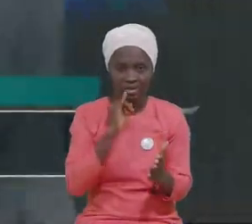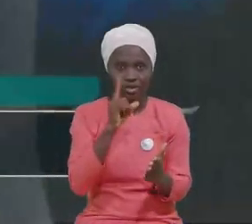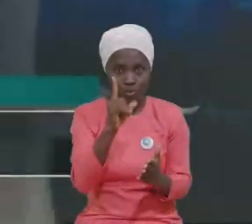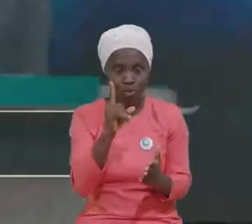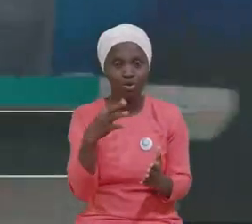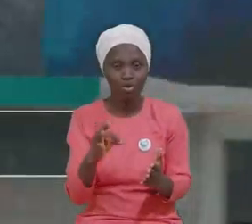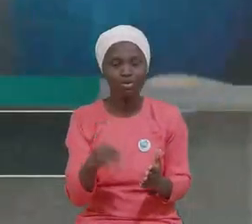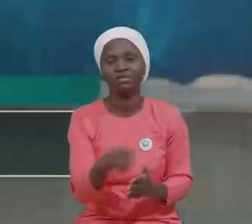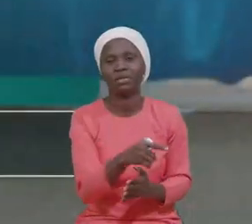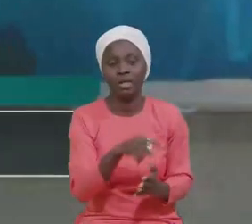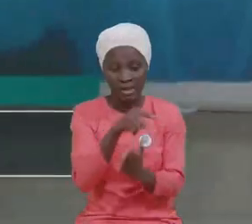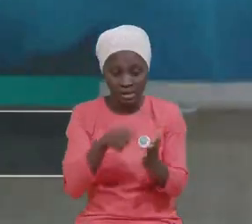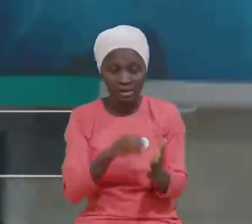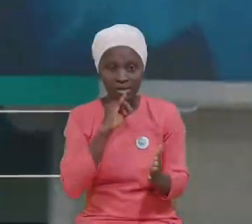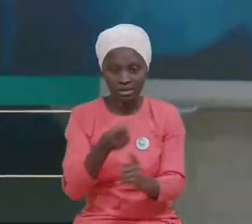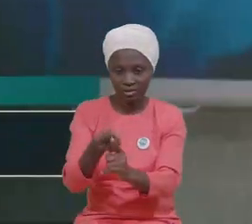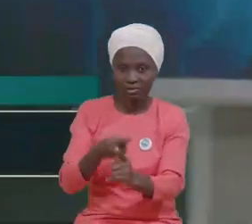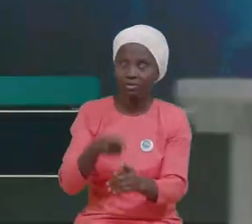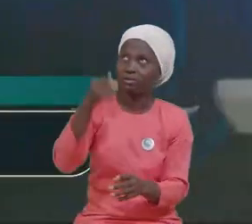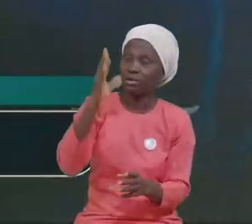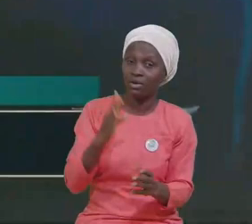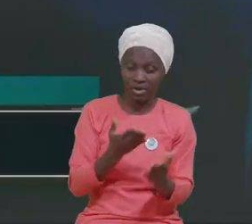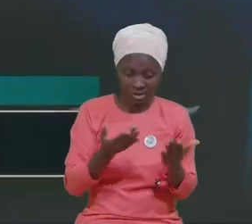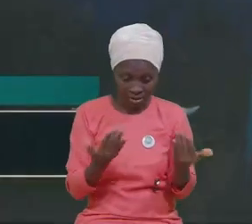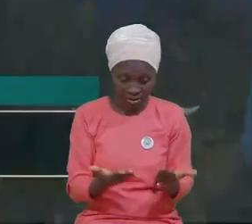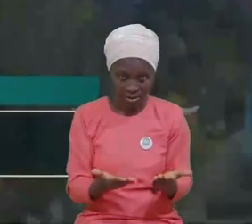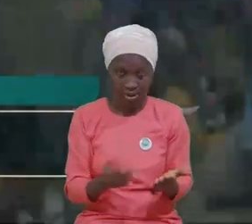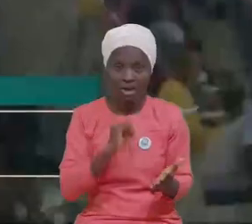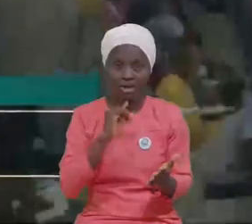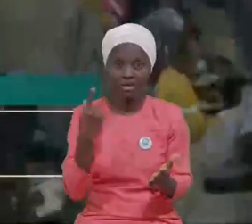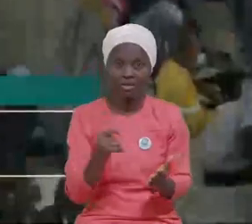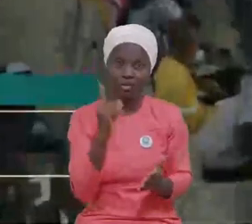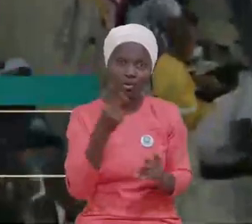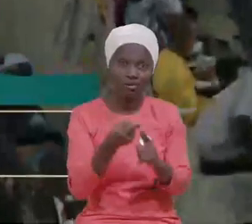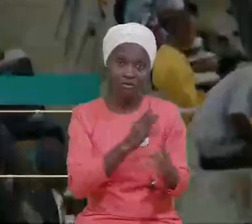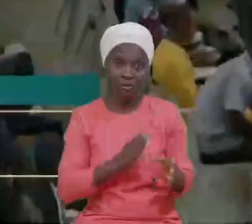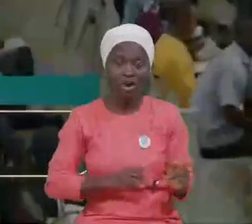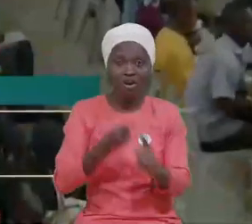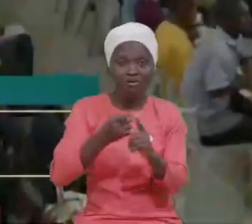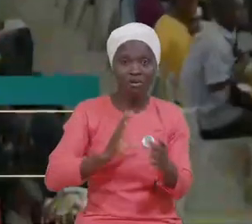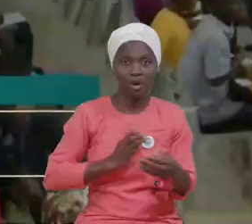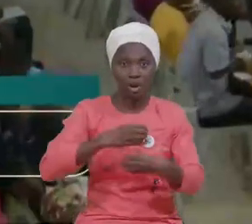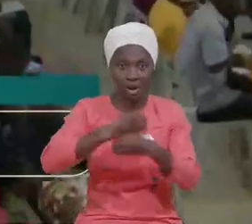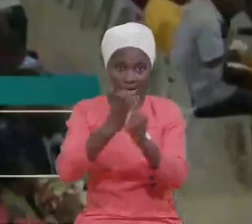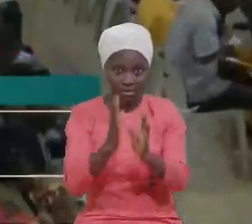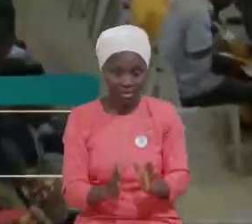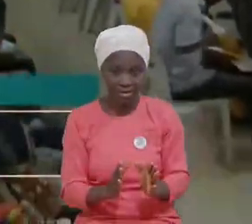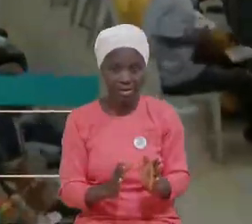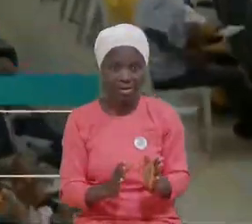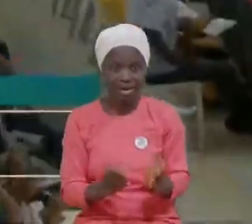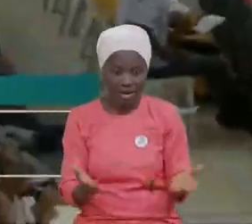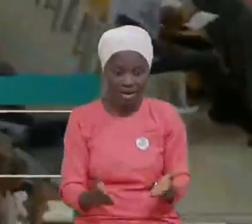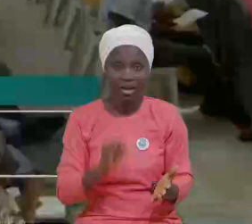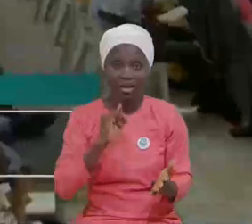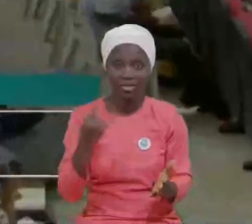partie. Voici la parole de Dieu. Voici la parole venant de Christ. Voici la parole venant de notre Créateur. Voici